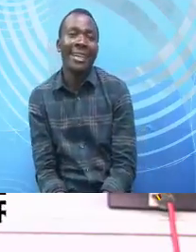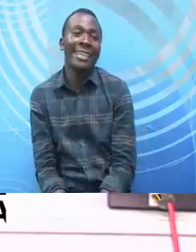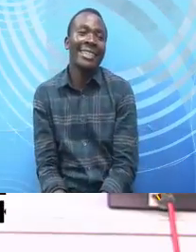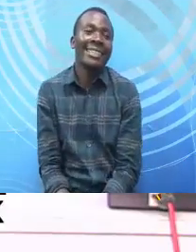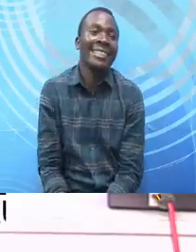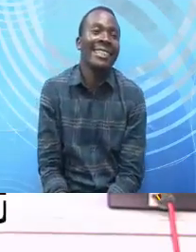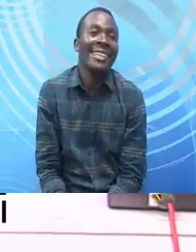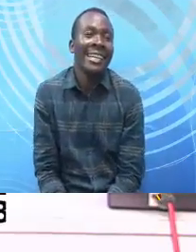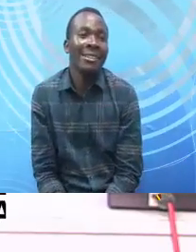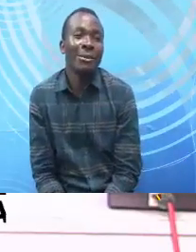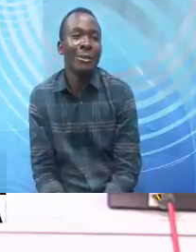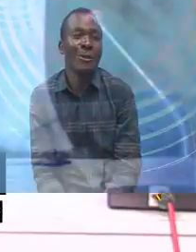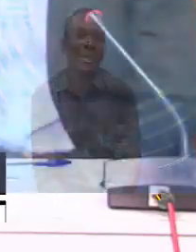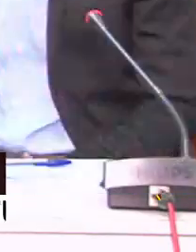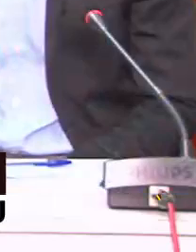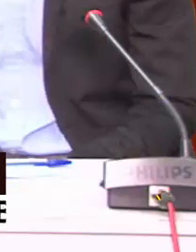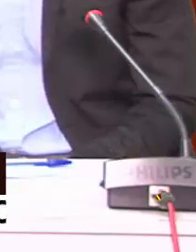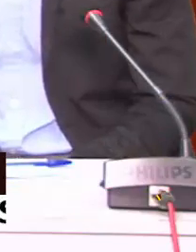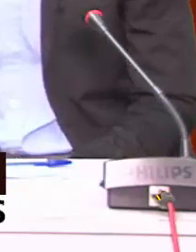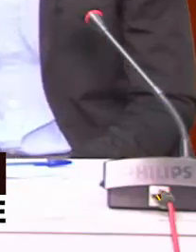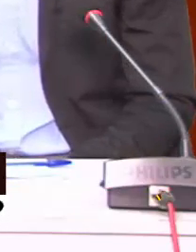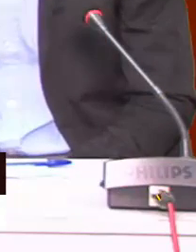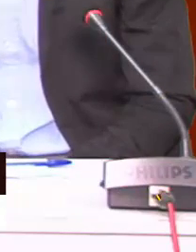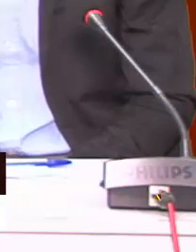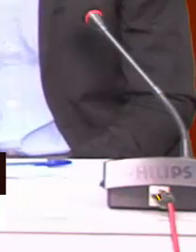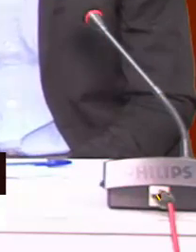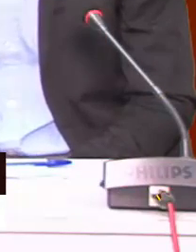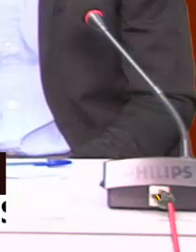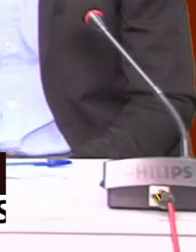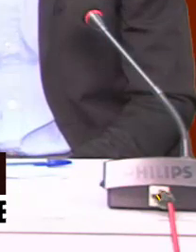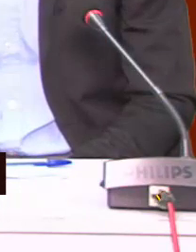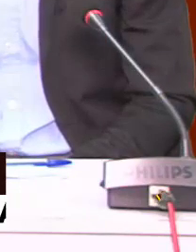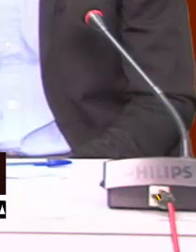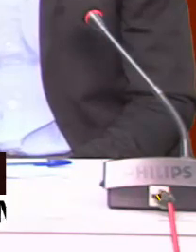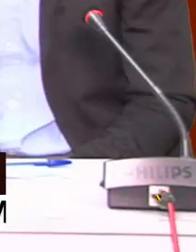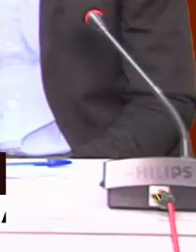Urakoze cyane. Hari utubazo turahari dukomeye, hari imbogamizi nyinshi zi